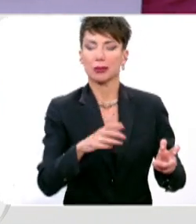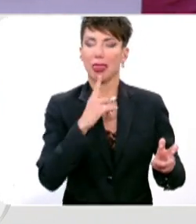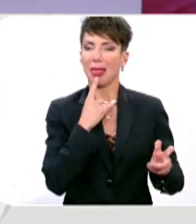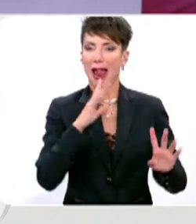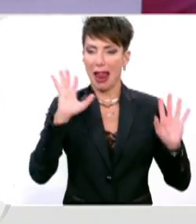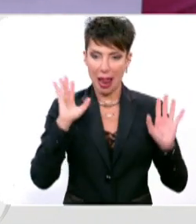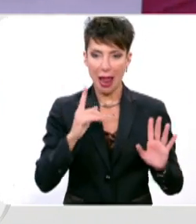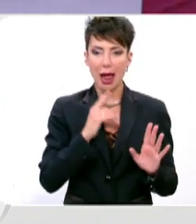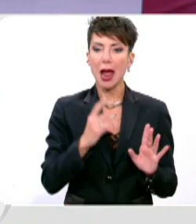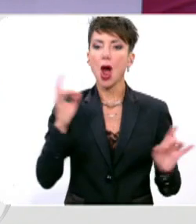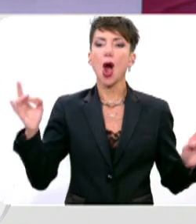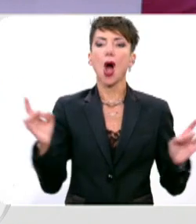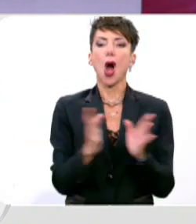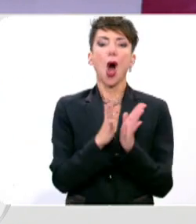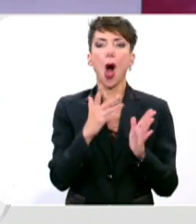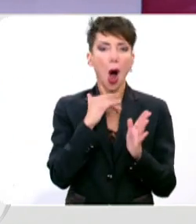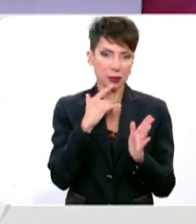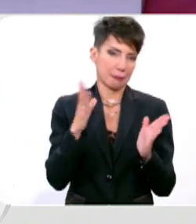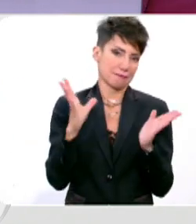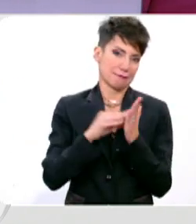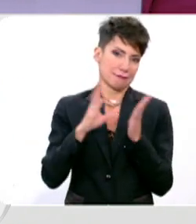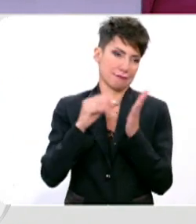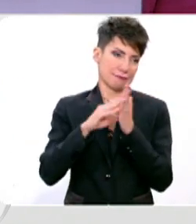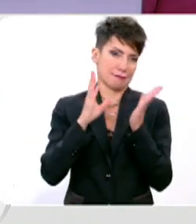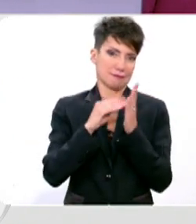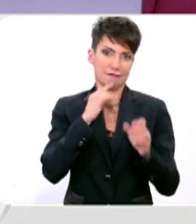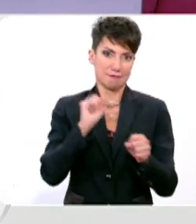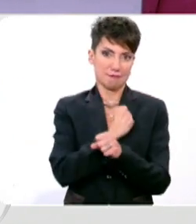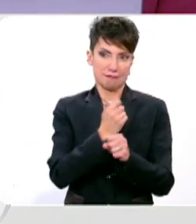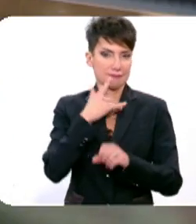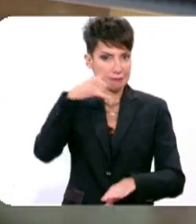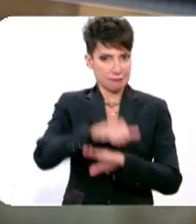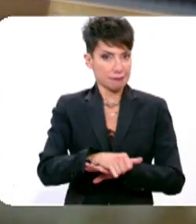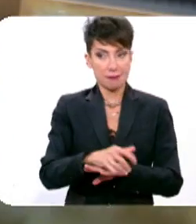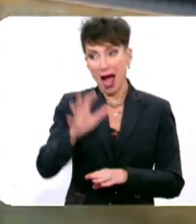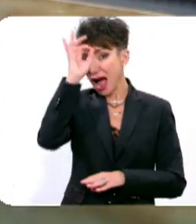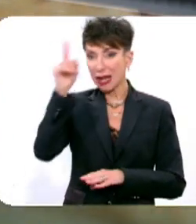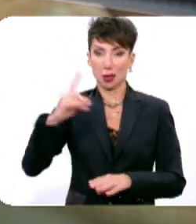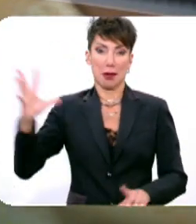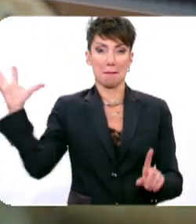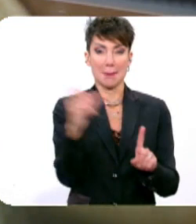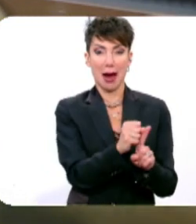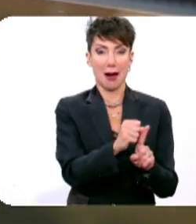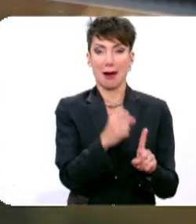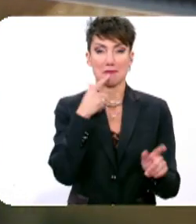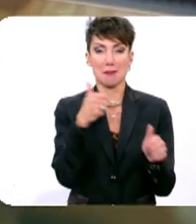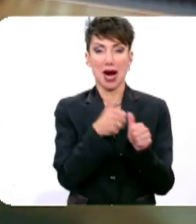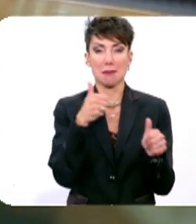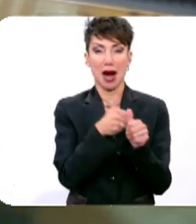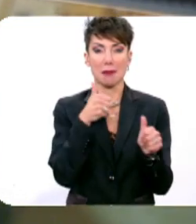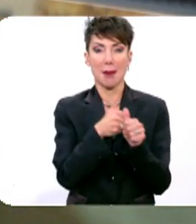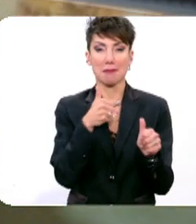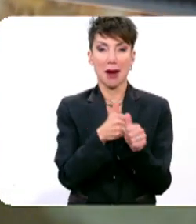ενδιαφερόμενος επέμενε, έκλεινε τη γραμμή έτσι ώστε να μην καταγραφεί πάντως, τέτοια συνομιλία. Είχε βρει τον τρόπο η αστυνομία να τον παρακολουθεί και μάλιστα από πάρα πολύ κοντά,